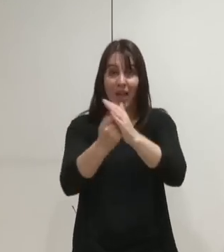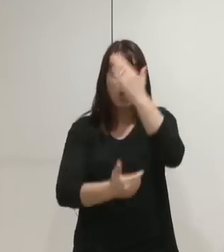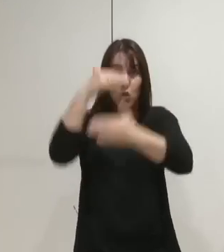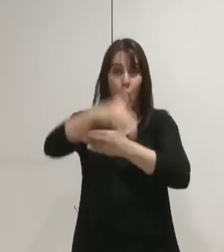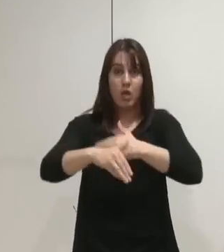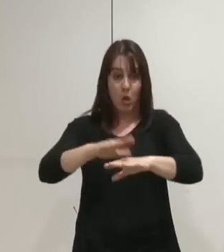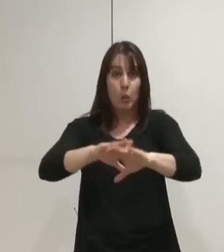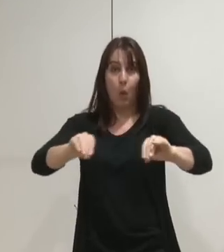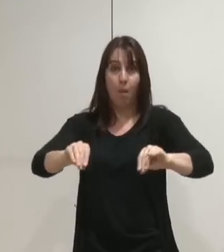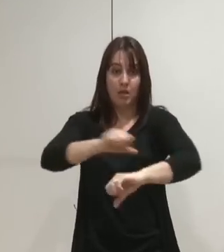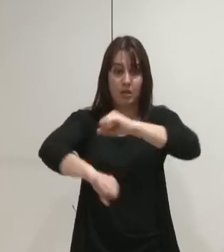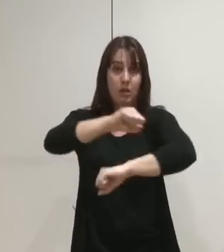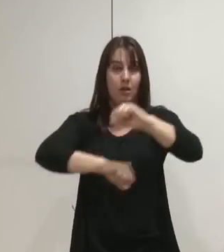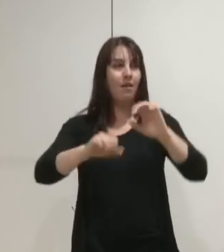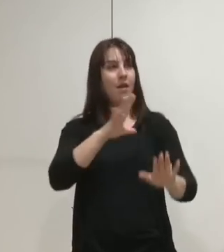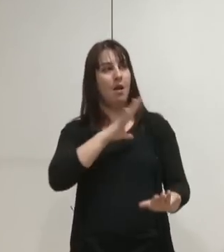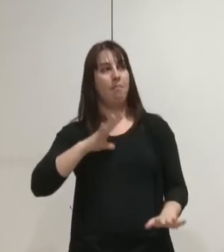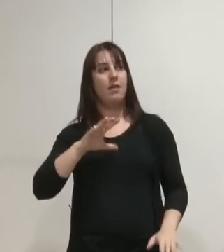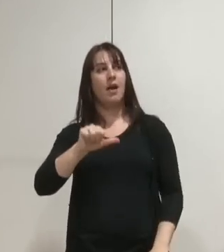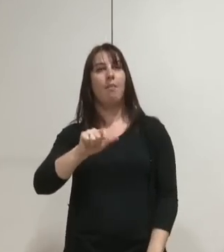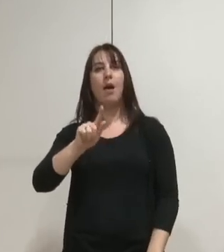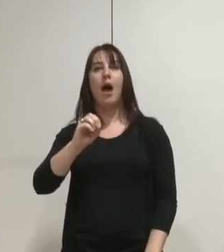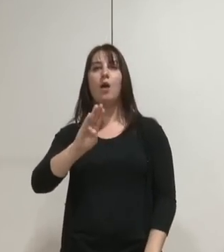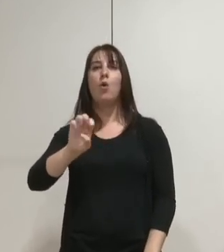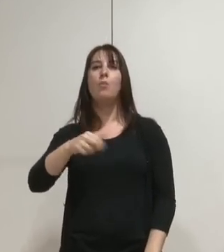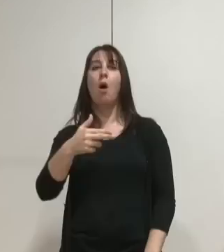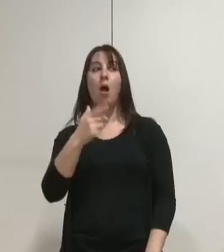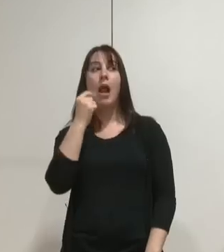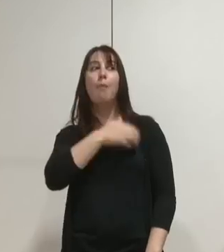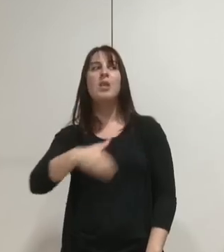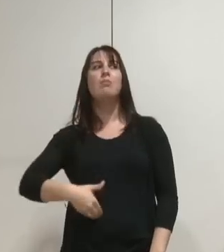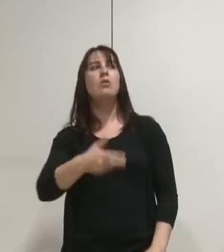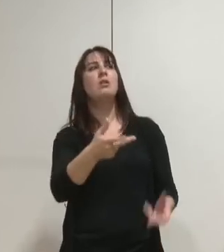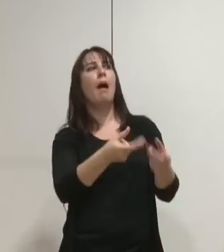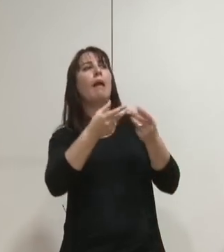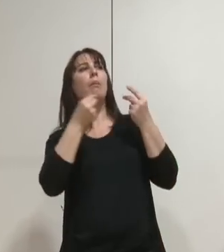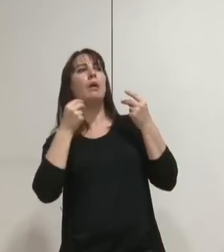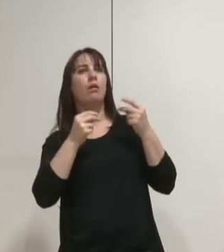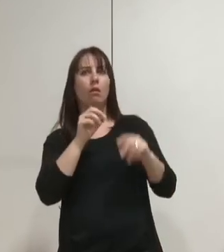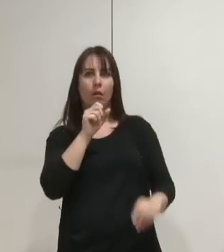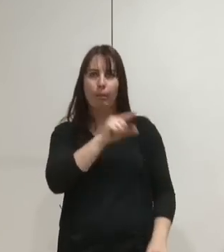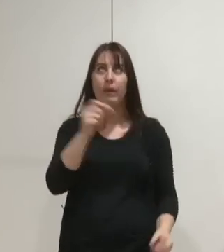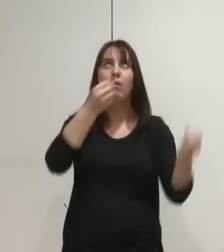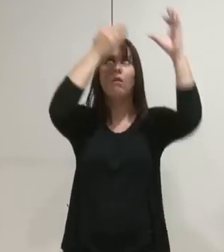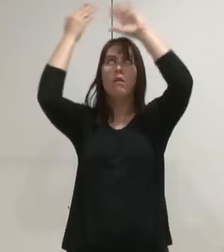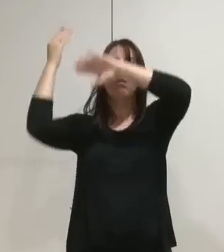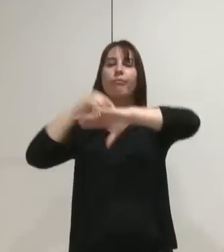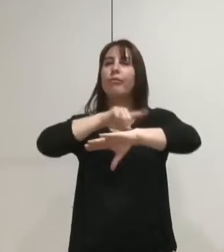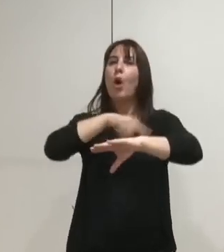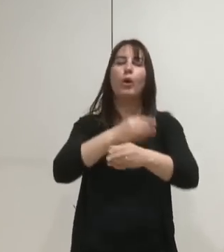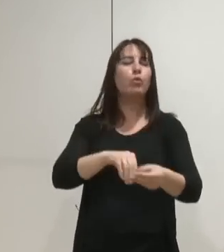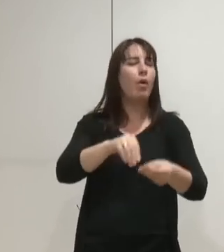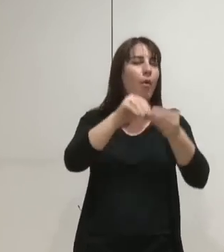tenue madame agob évoqué tout à l'heure la police municipale j'imagine que évidemment il va y avoir des heures